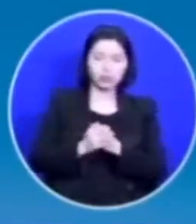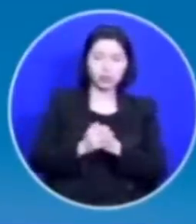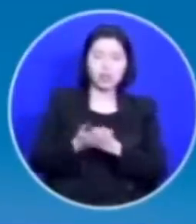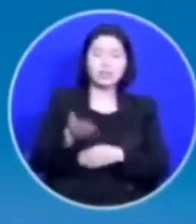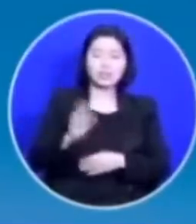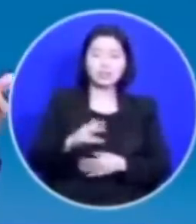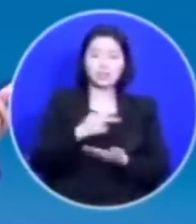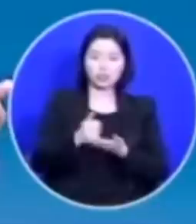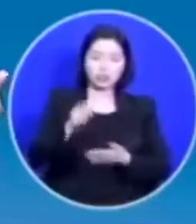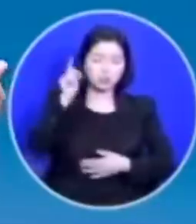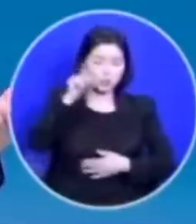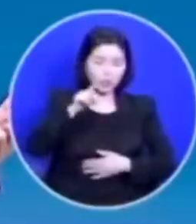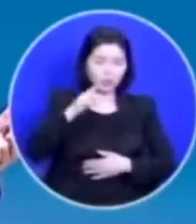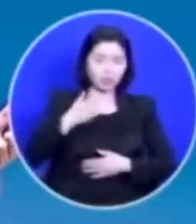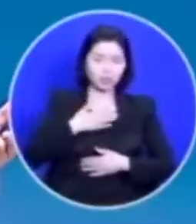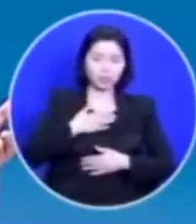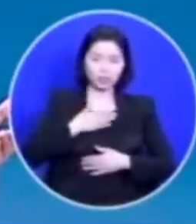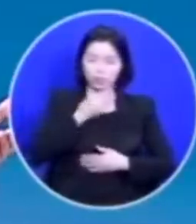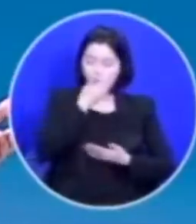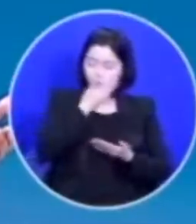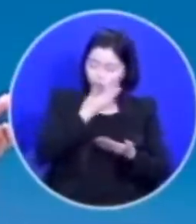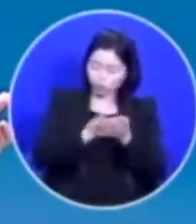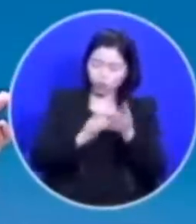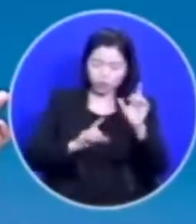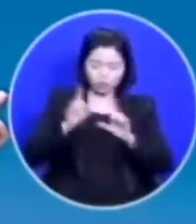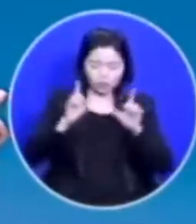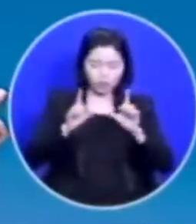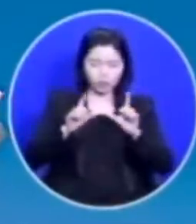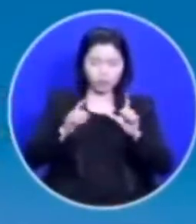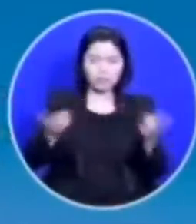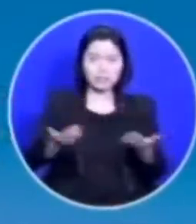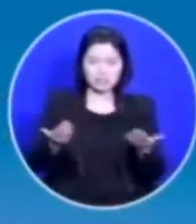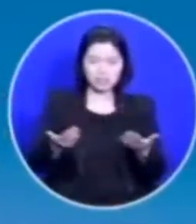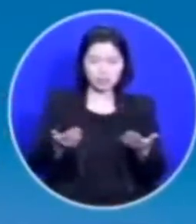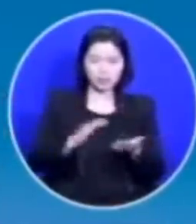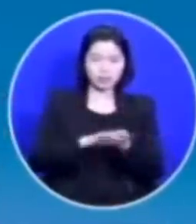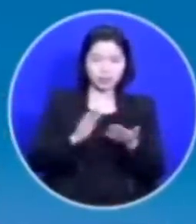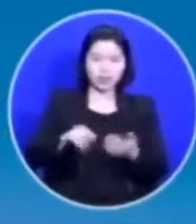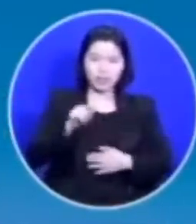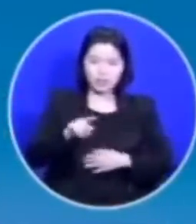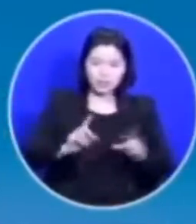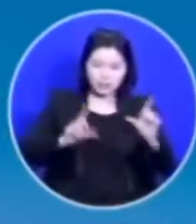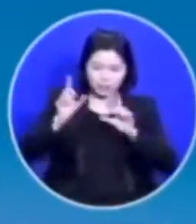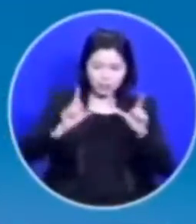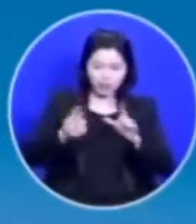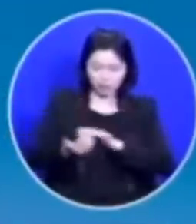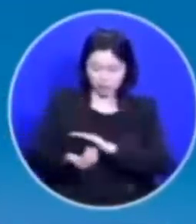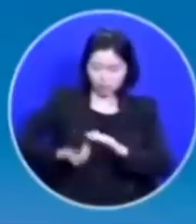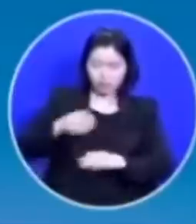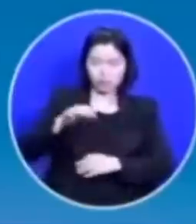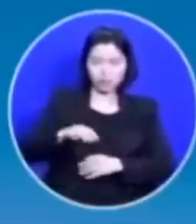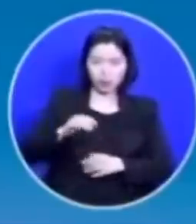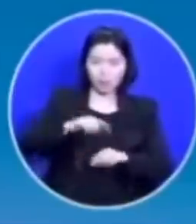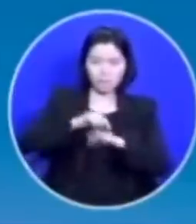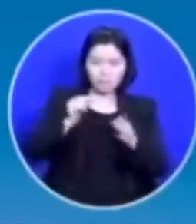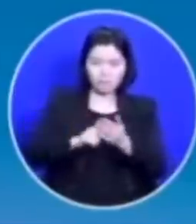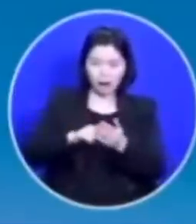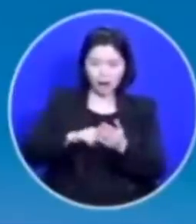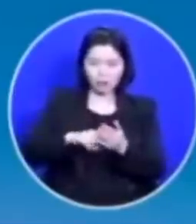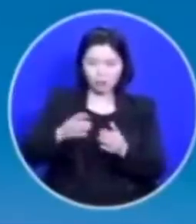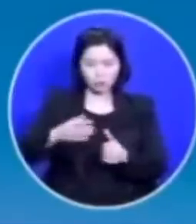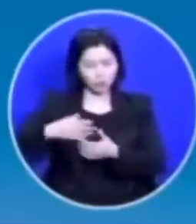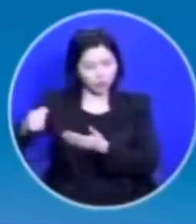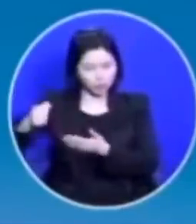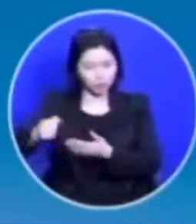그러나 주님 내 일은 저에게 중요한 날이 일이 있습니다 그런 날을 앞두고 마음이 휘둘려 져 많이 쓸